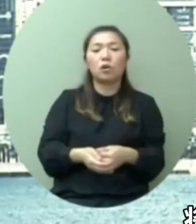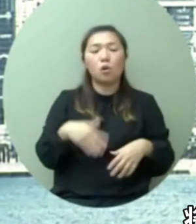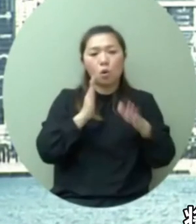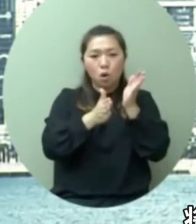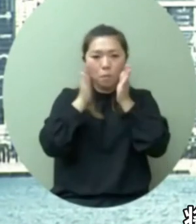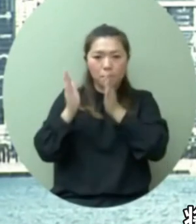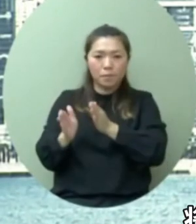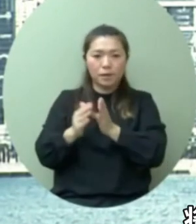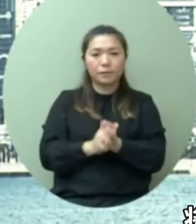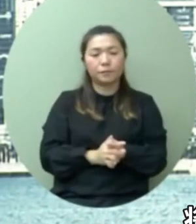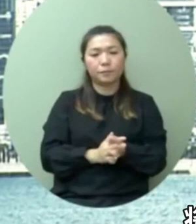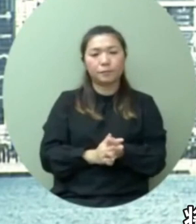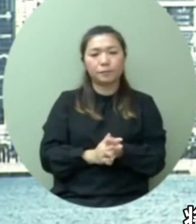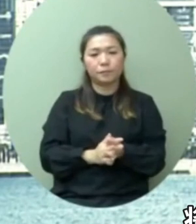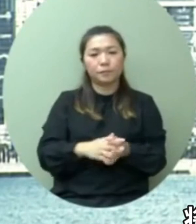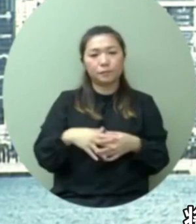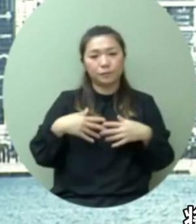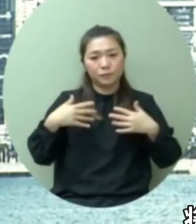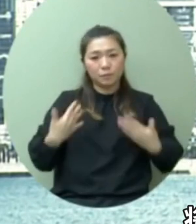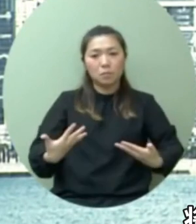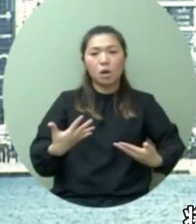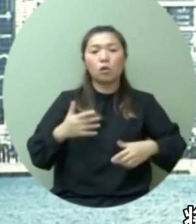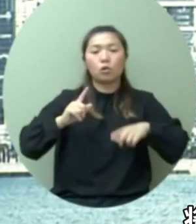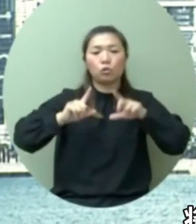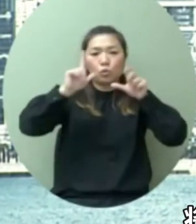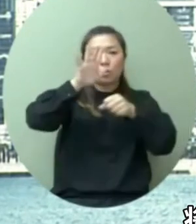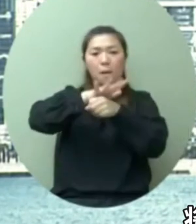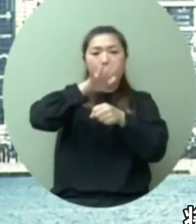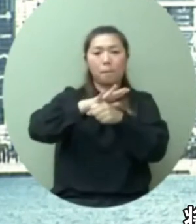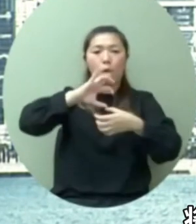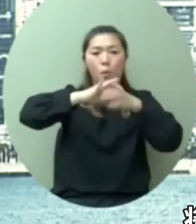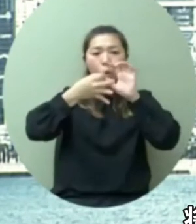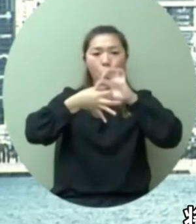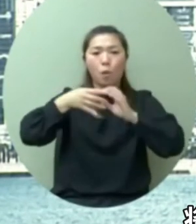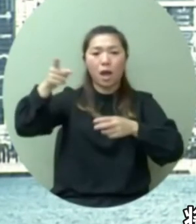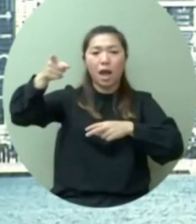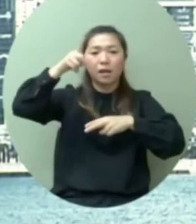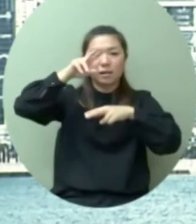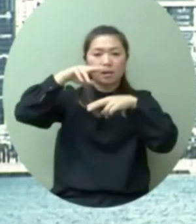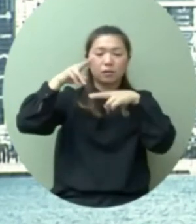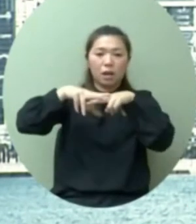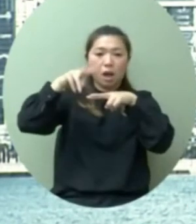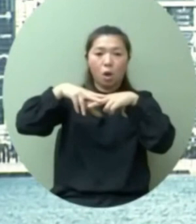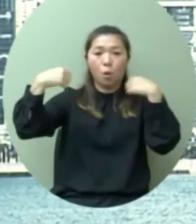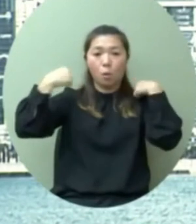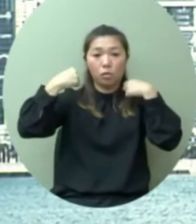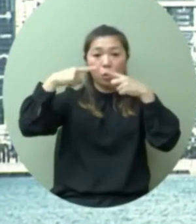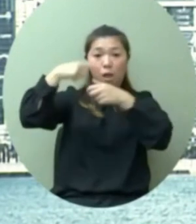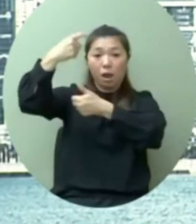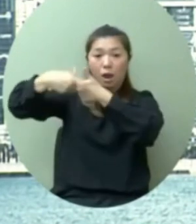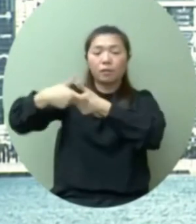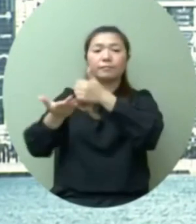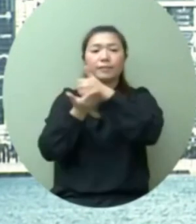安排今次喺东京奥运会里边嘅内地嘅健儿访港。访港嘅日期咧系